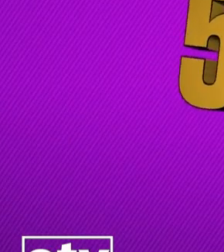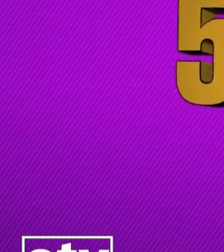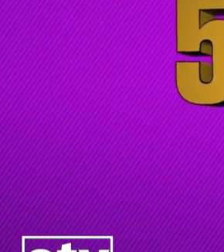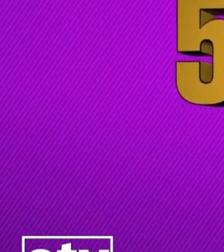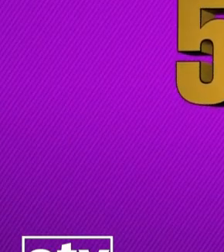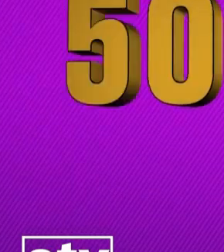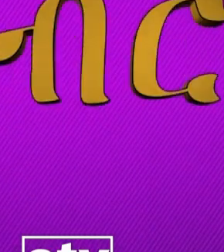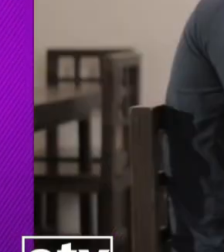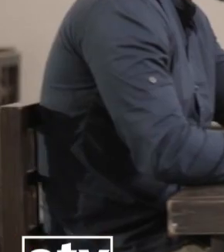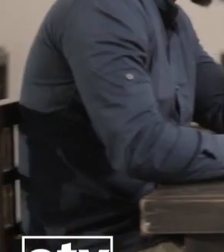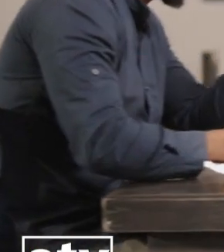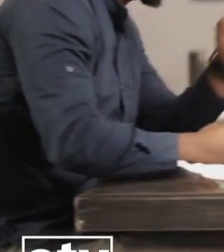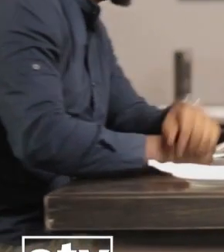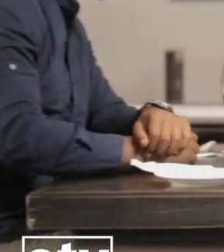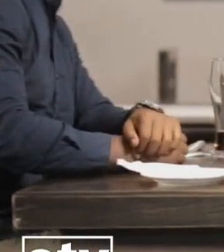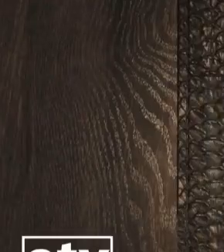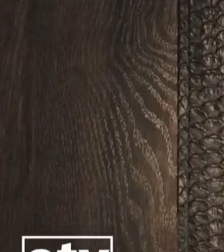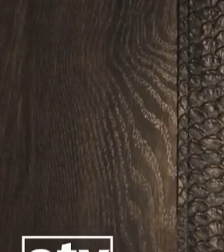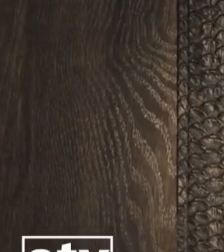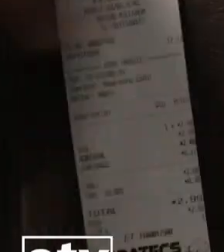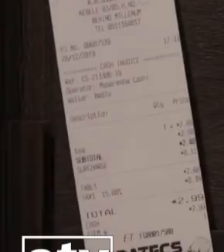አምስት መቶ ብር ለአንዳንዶች፣